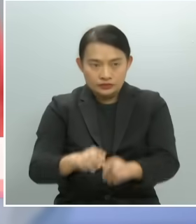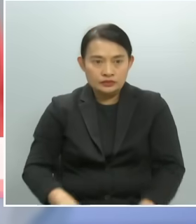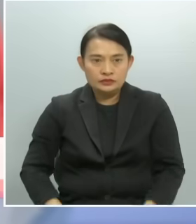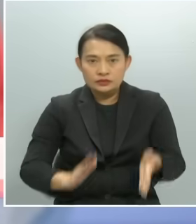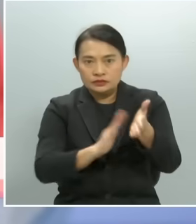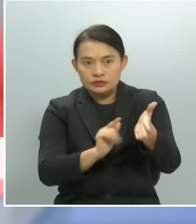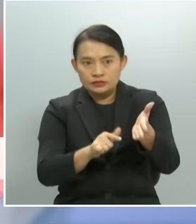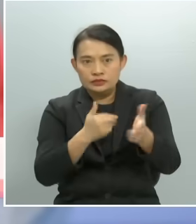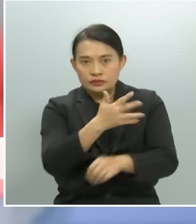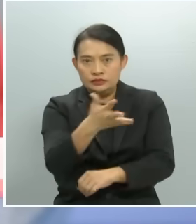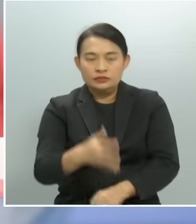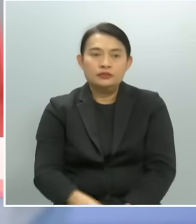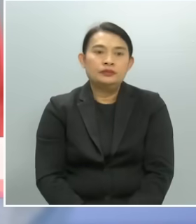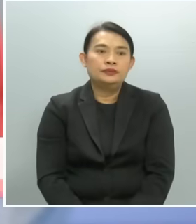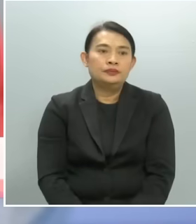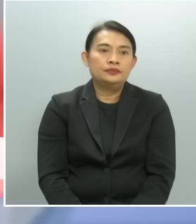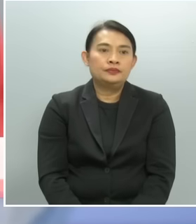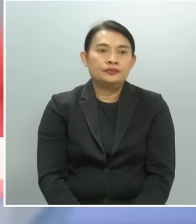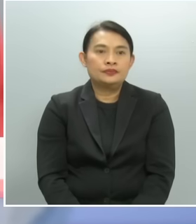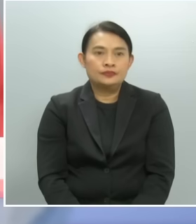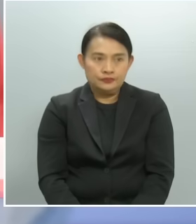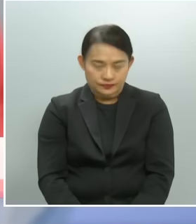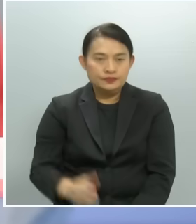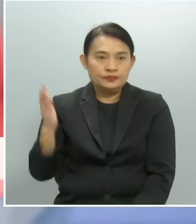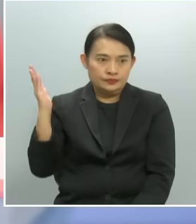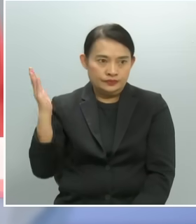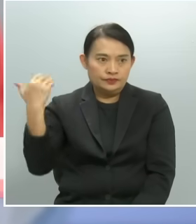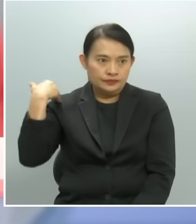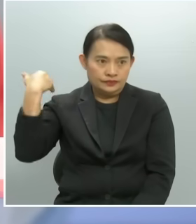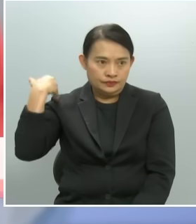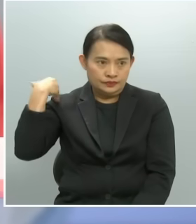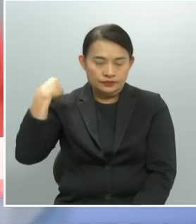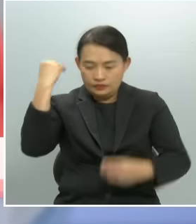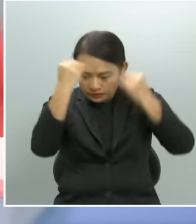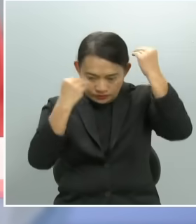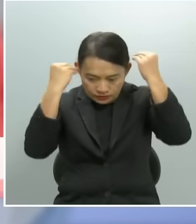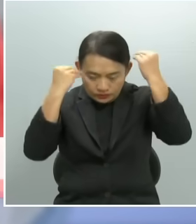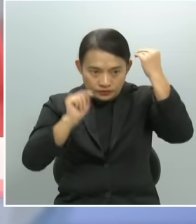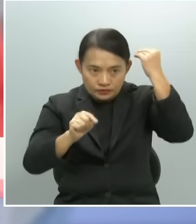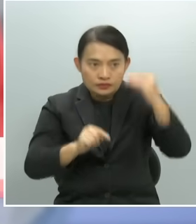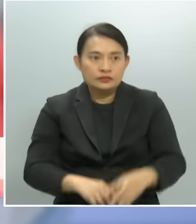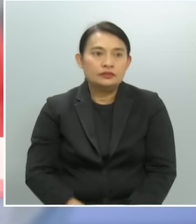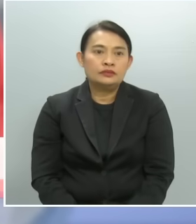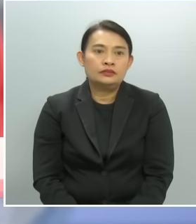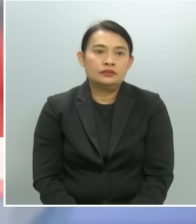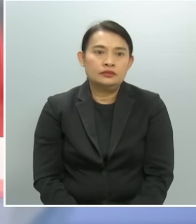ไม่มีแต่อันนี้อันนี้คือเขาถ่ายมาให้ดูเนี่ยคือมันมีอยู่ผมก็งงอยู่แต่ว่าคนละที่นะ